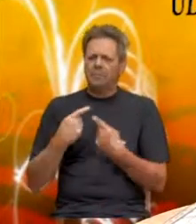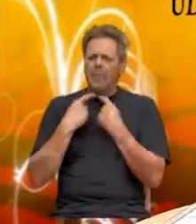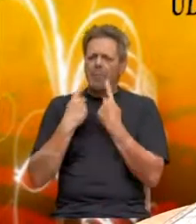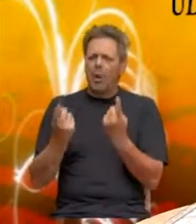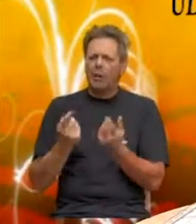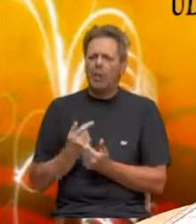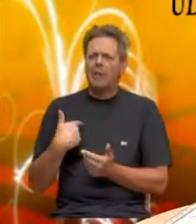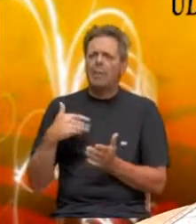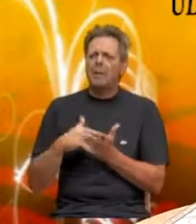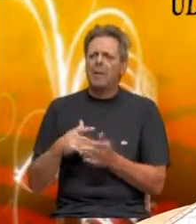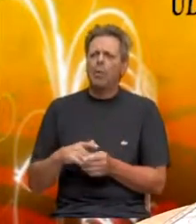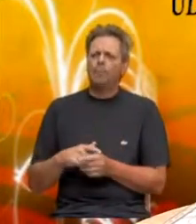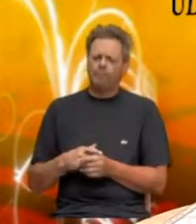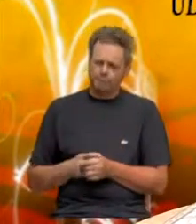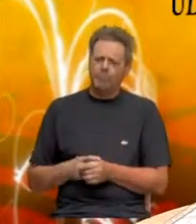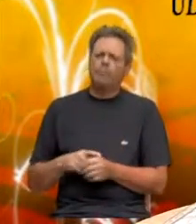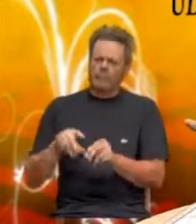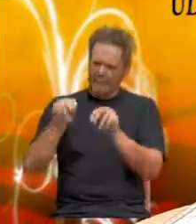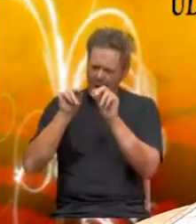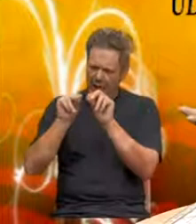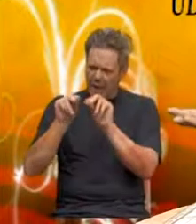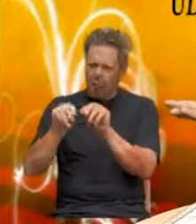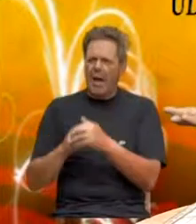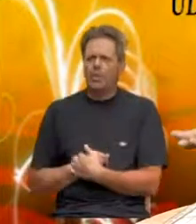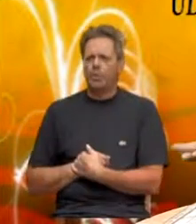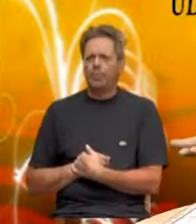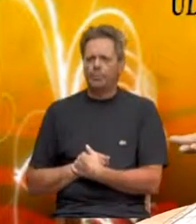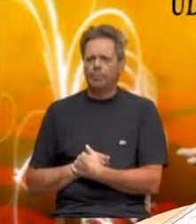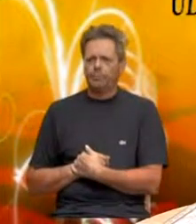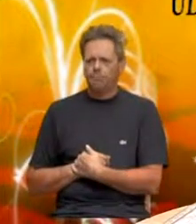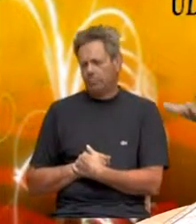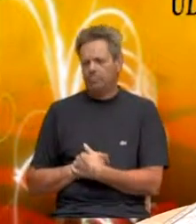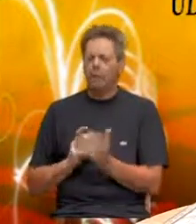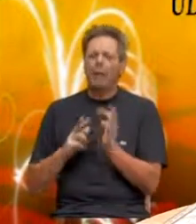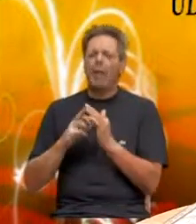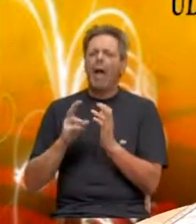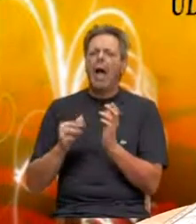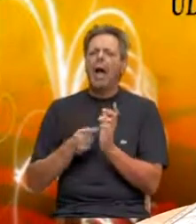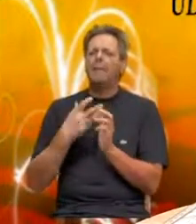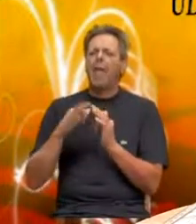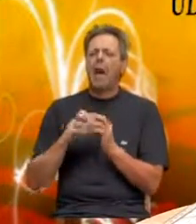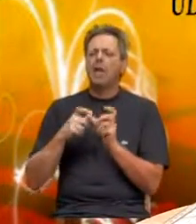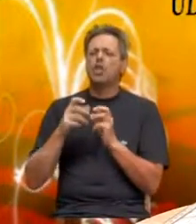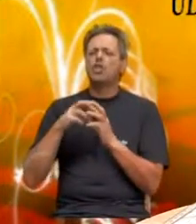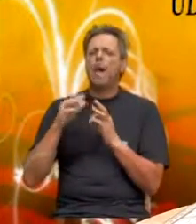posebno da bi trebalo duboku edukaciju. Evo, vratimo se Andriju Štamparu. Ja ne znam šta, on je naš